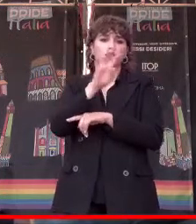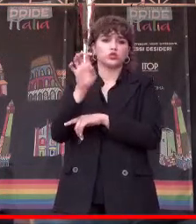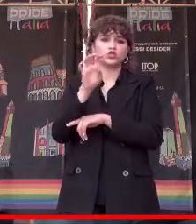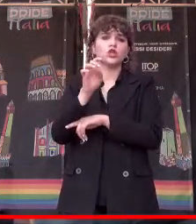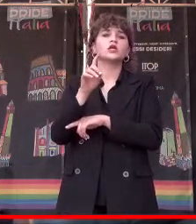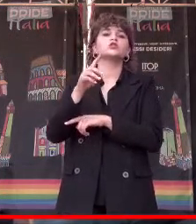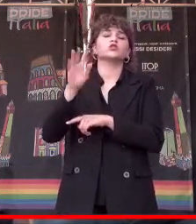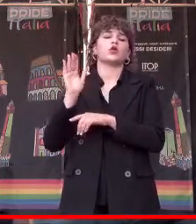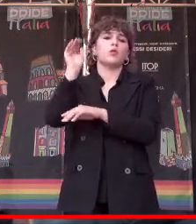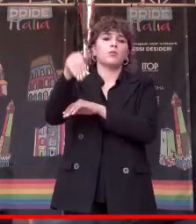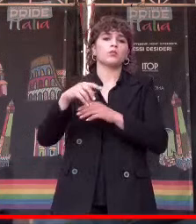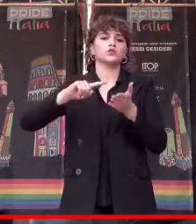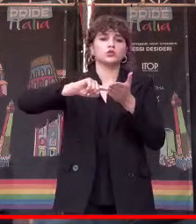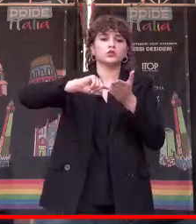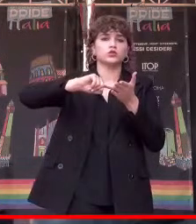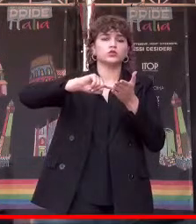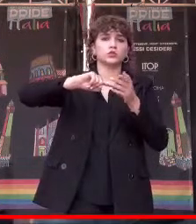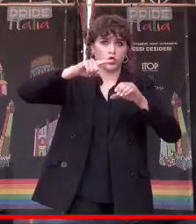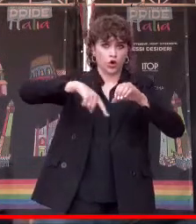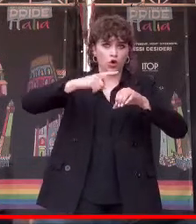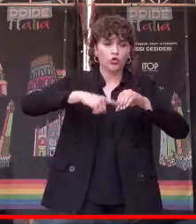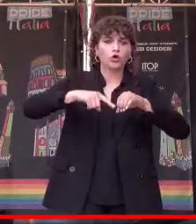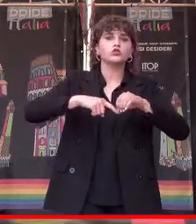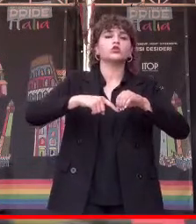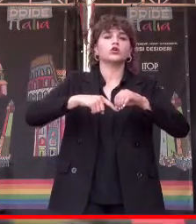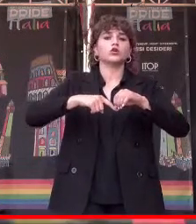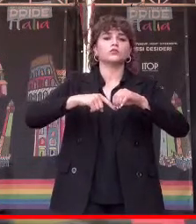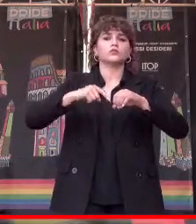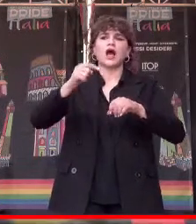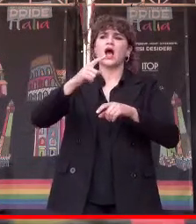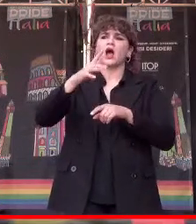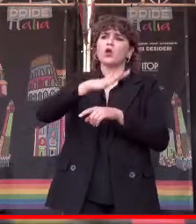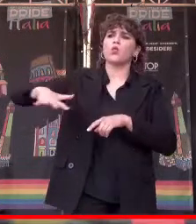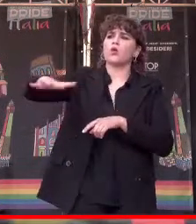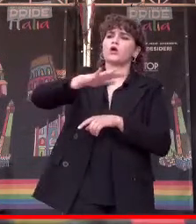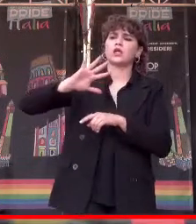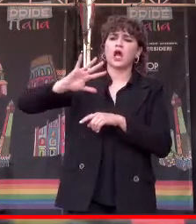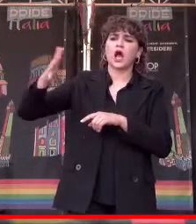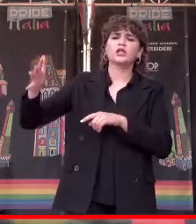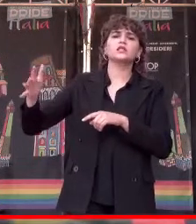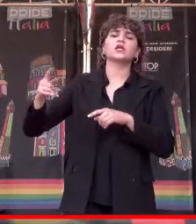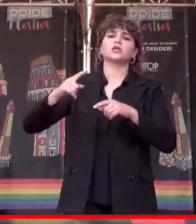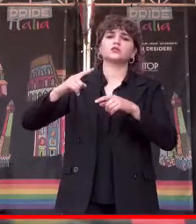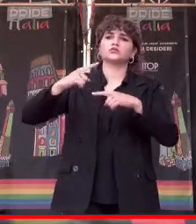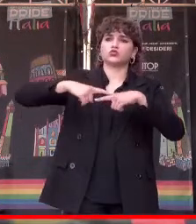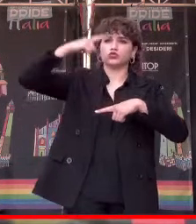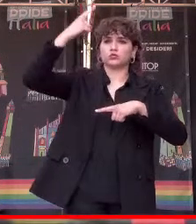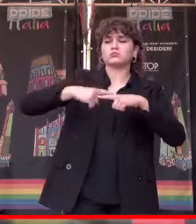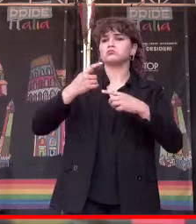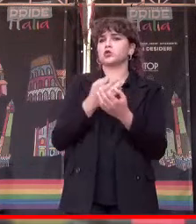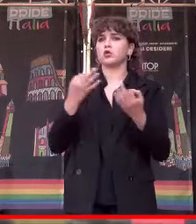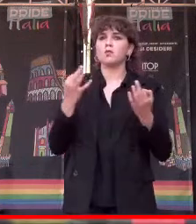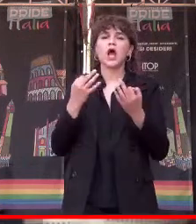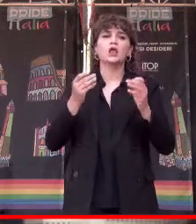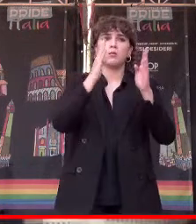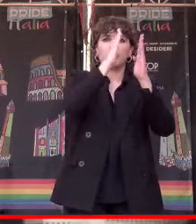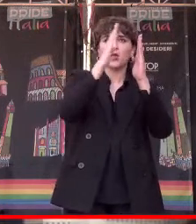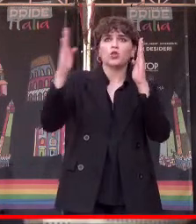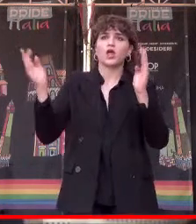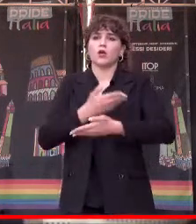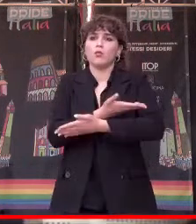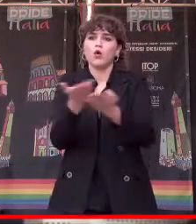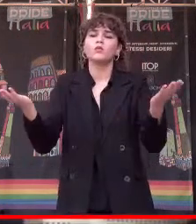gli altri luoghi che in una giornata normale possiamo frequentare, come le biblioteche pubbliche, le